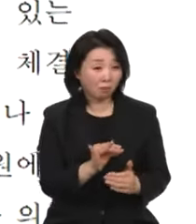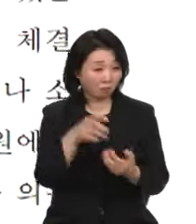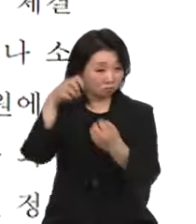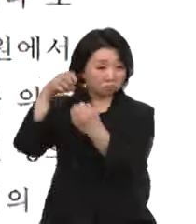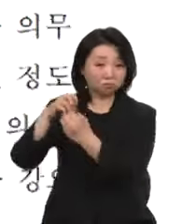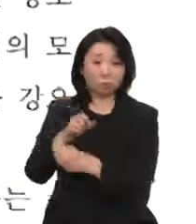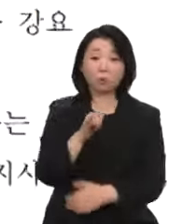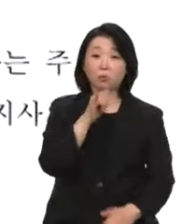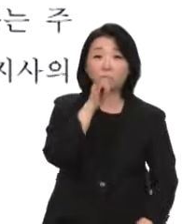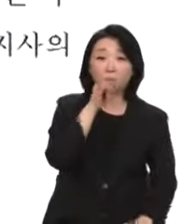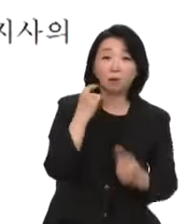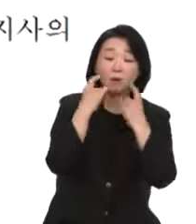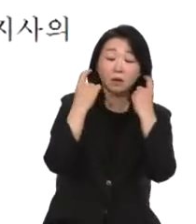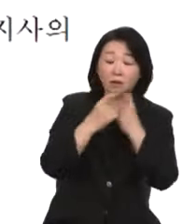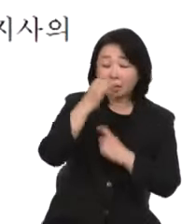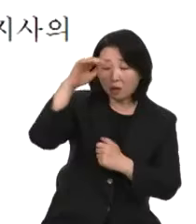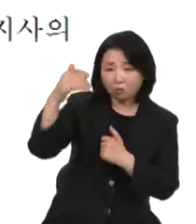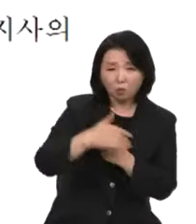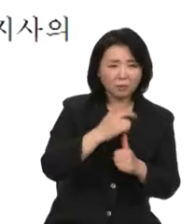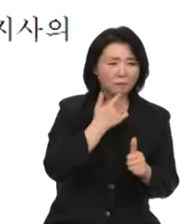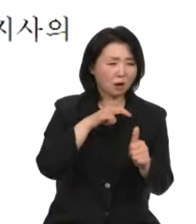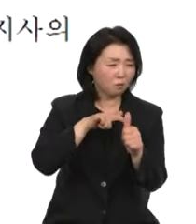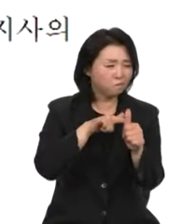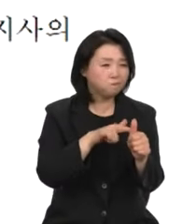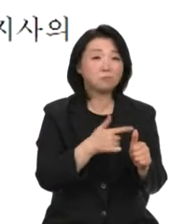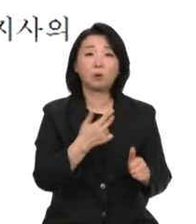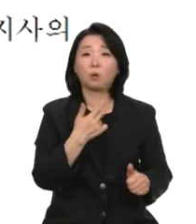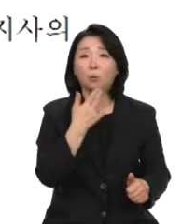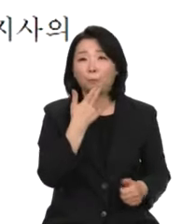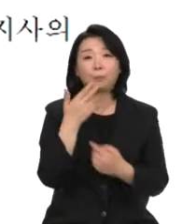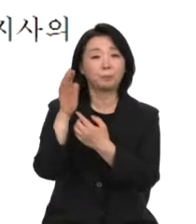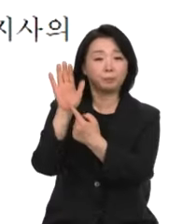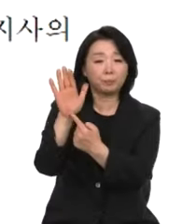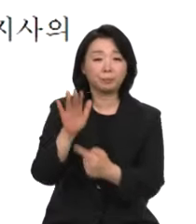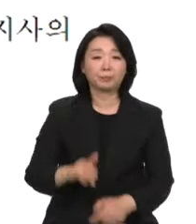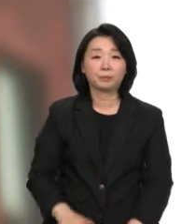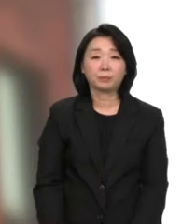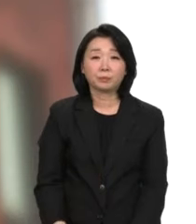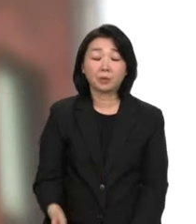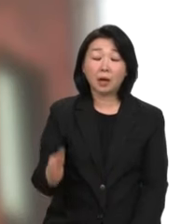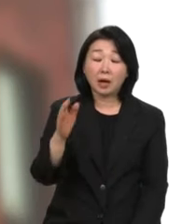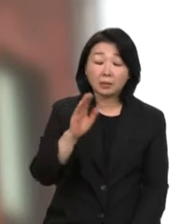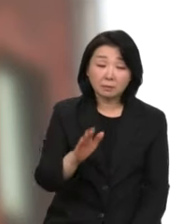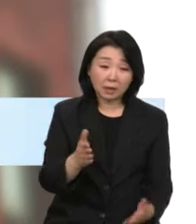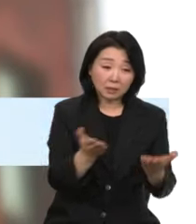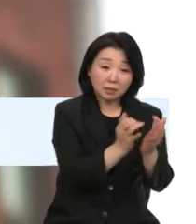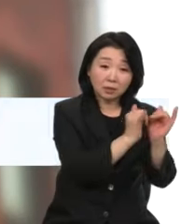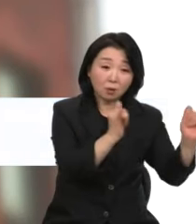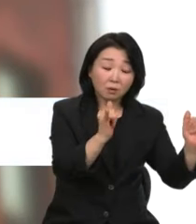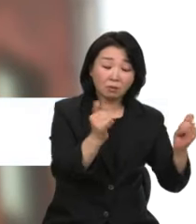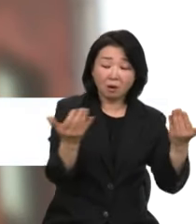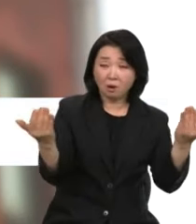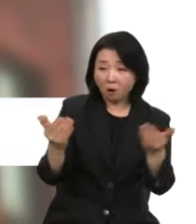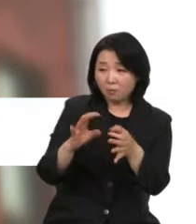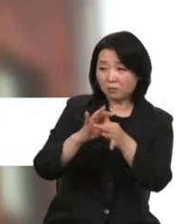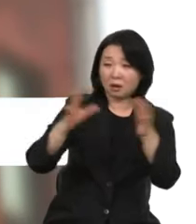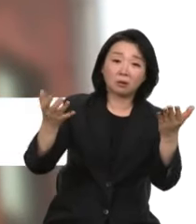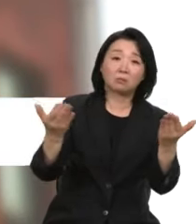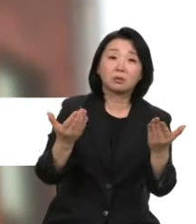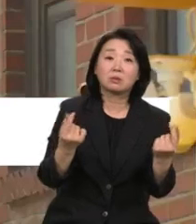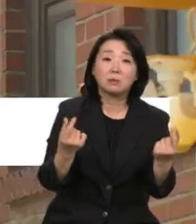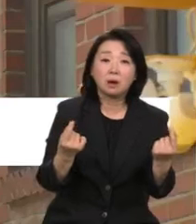관례라며 개인에게 후원금을 강요한 적은 없다고도 주장했습니다. 그러나 업계 종사자들은 업무와 무관한